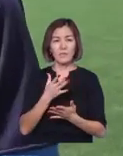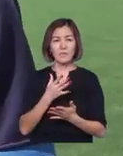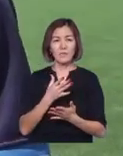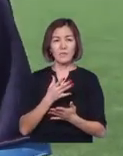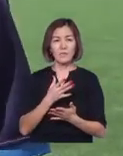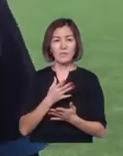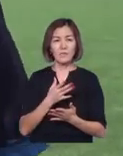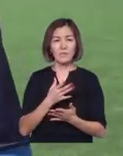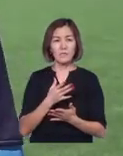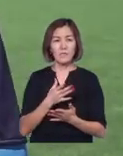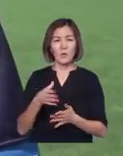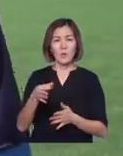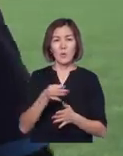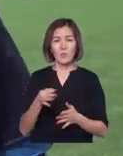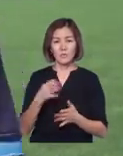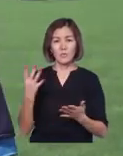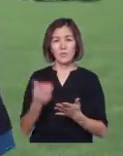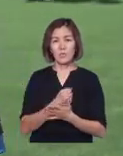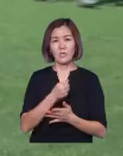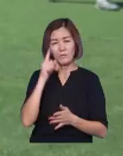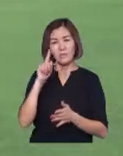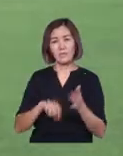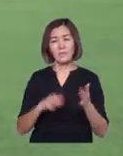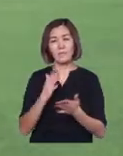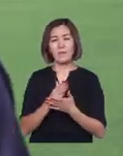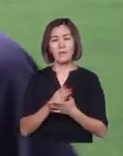енді облыстарды аламыз деген ойлап тұр.